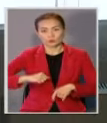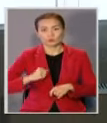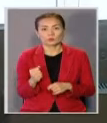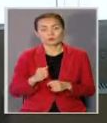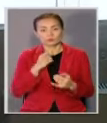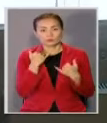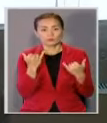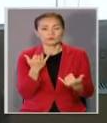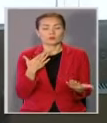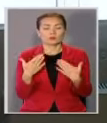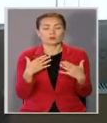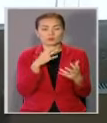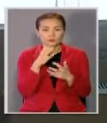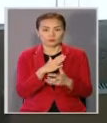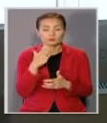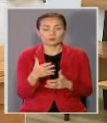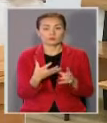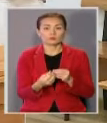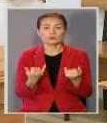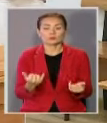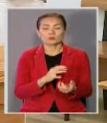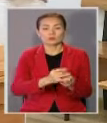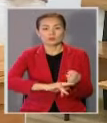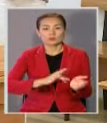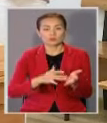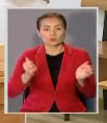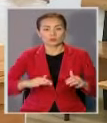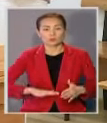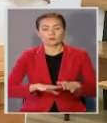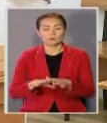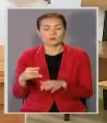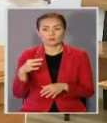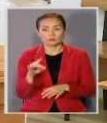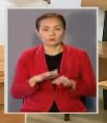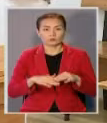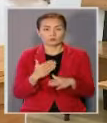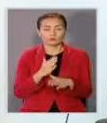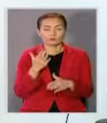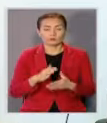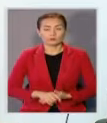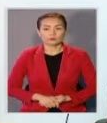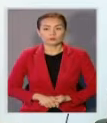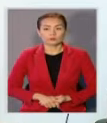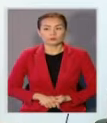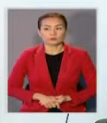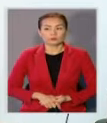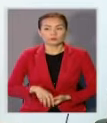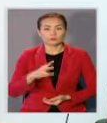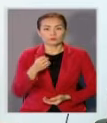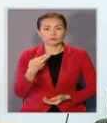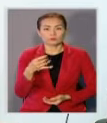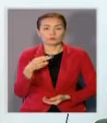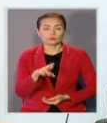достық, сыйластық қарым-қатынастар сақталады. Әрине, бұл ретте ортақ шешімге келуге медиатор маман көмектеседі. Жалпы енді медиация дегеніміз